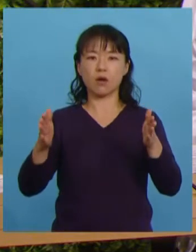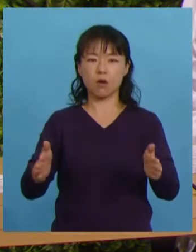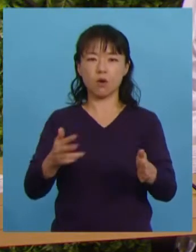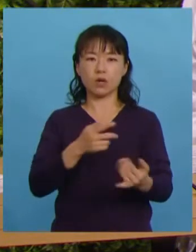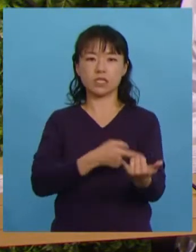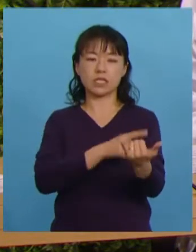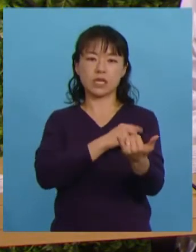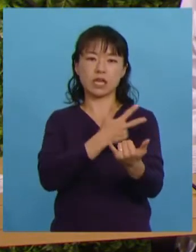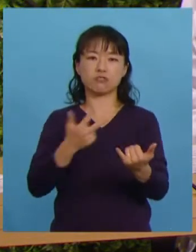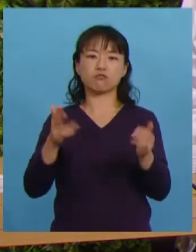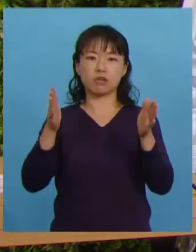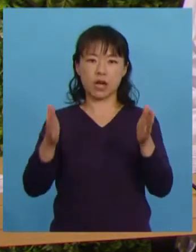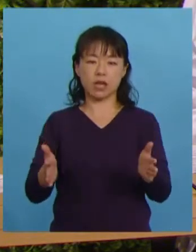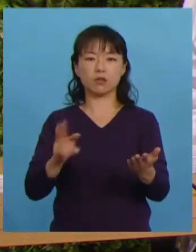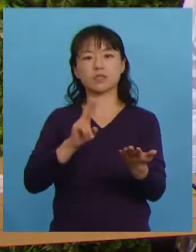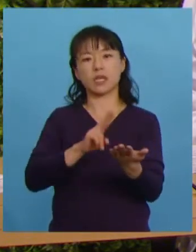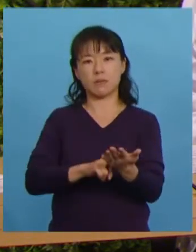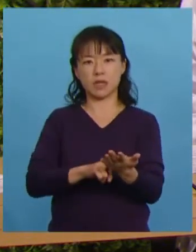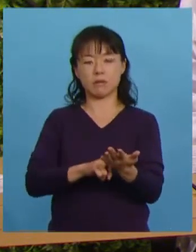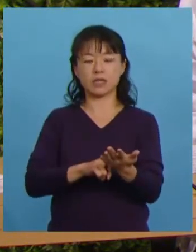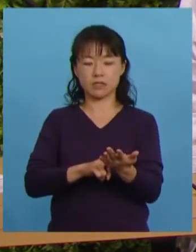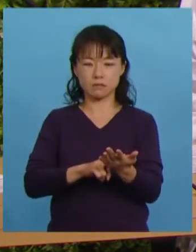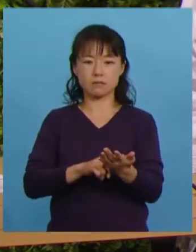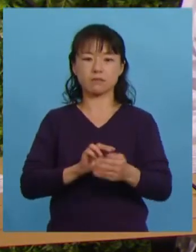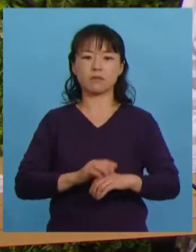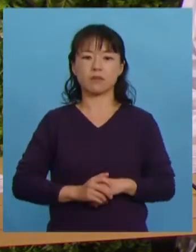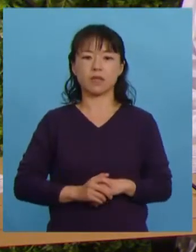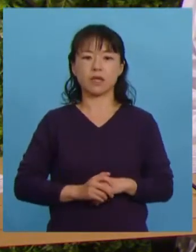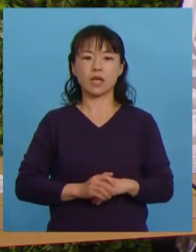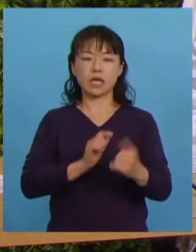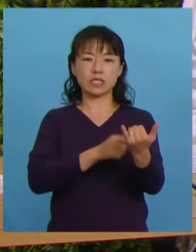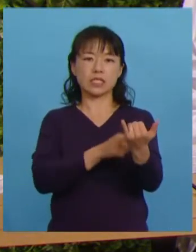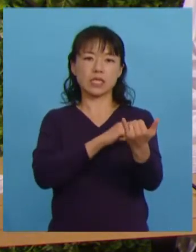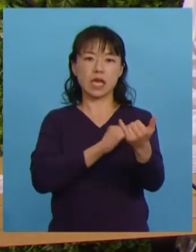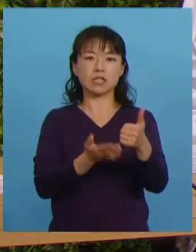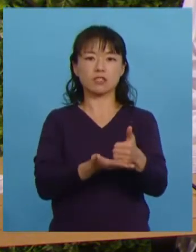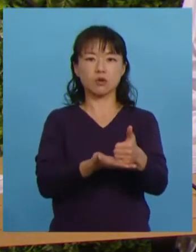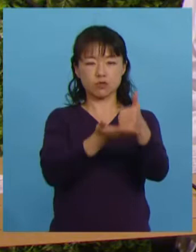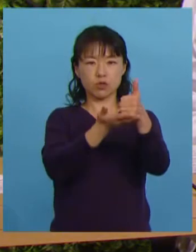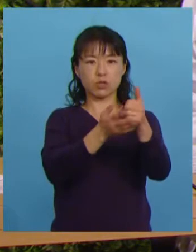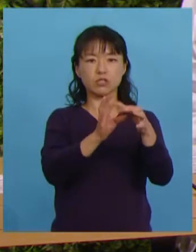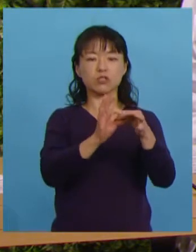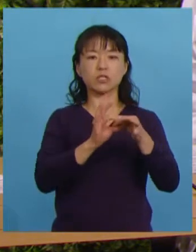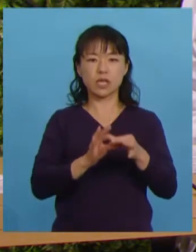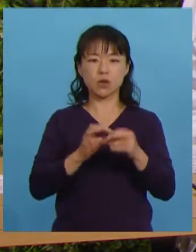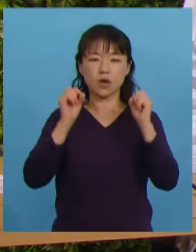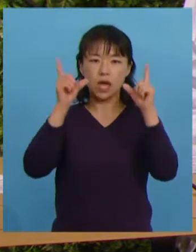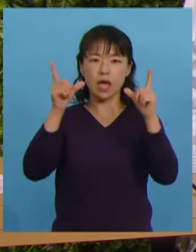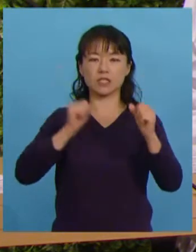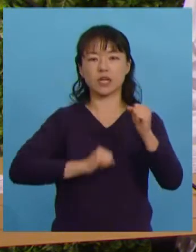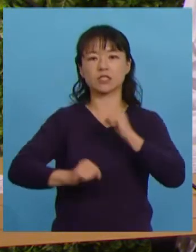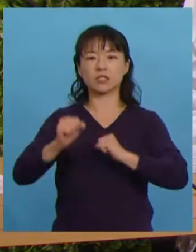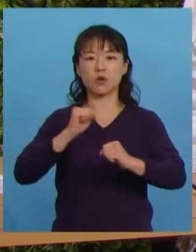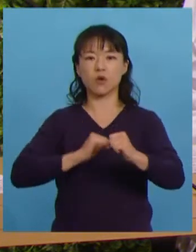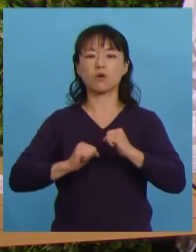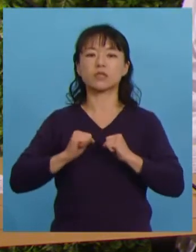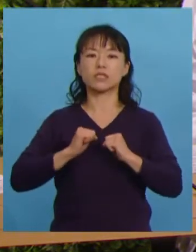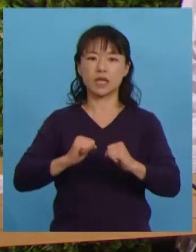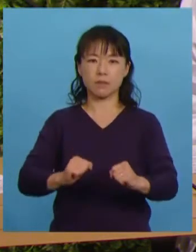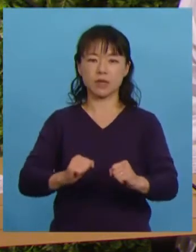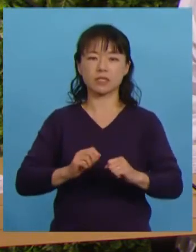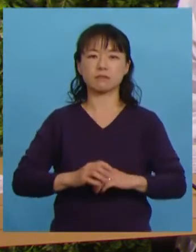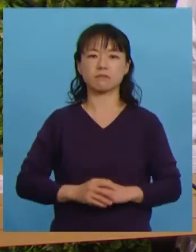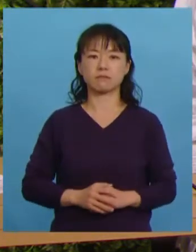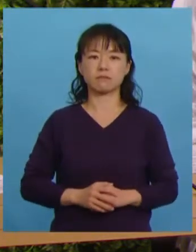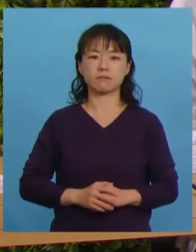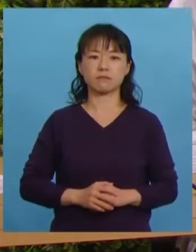定めています。 はい、 この1週間に人権尊重についての啓発活動を全国的に展開しています